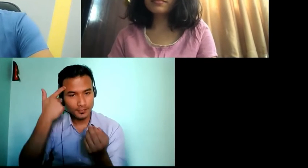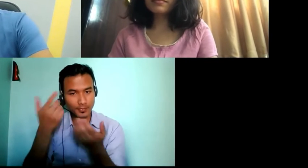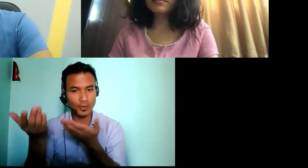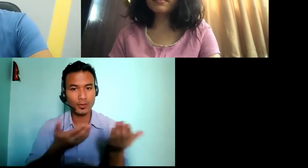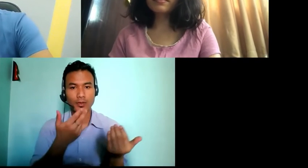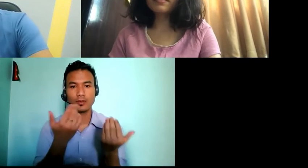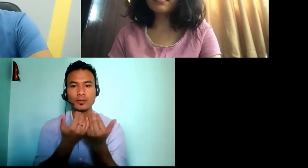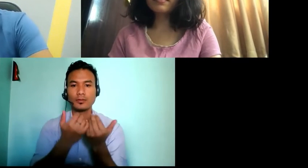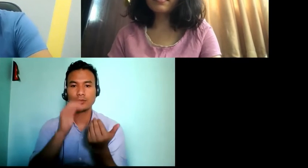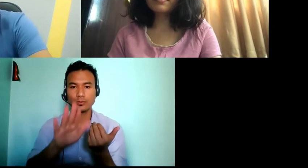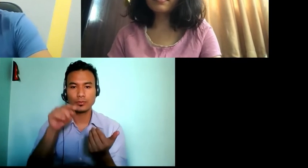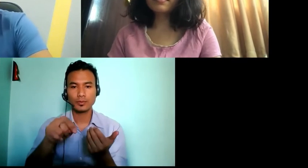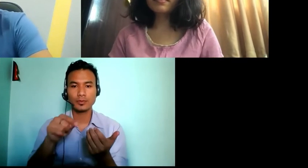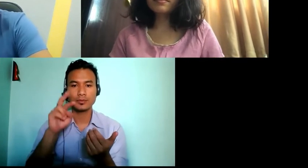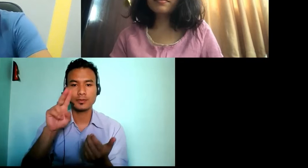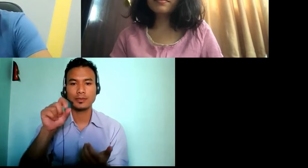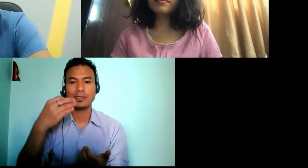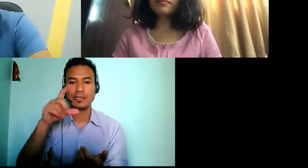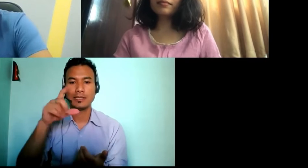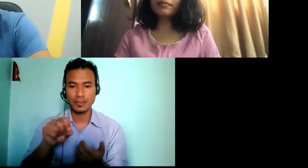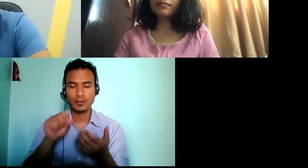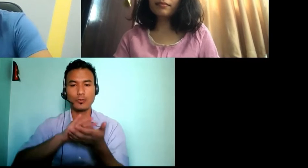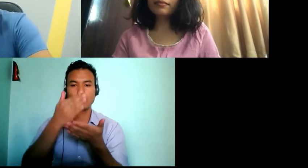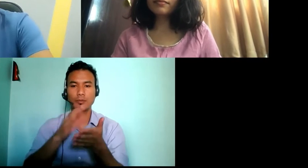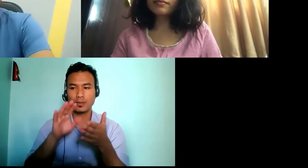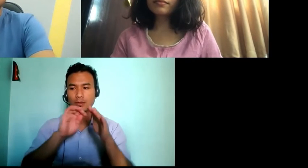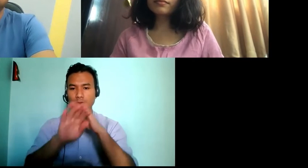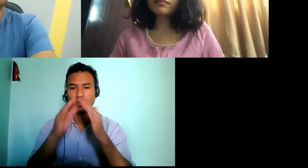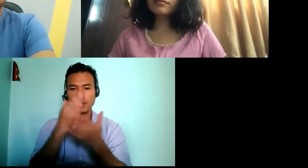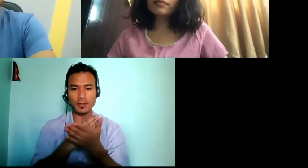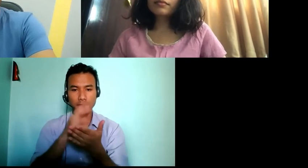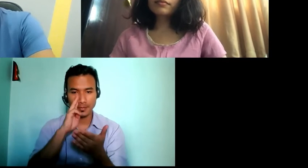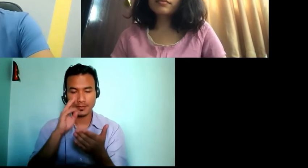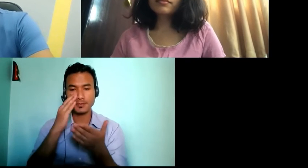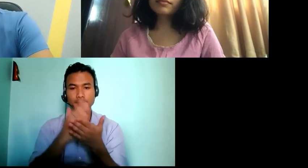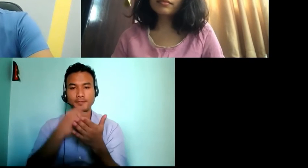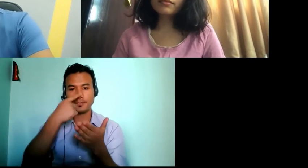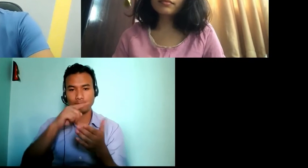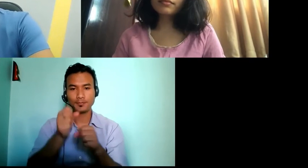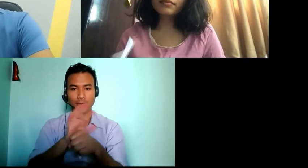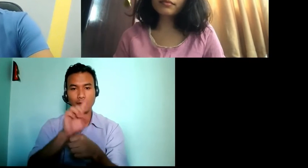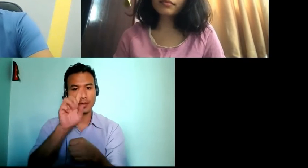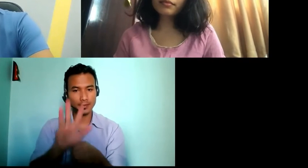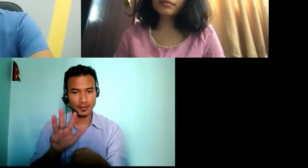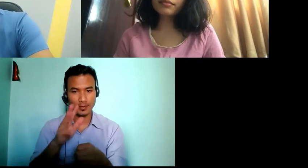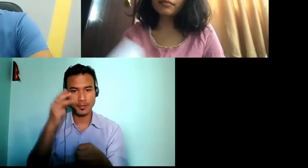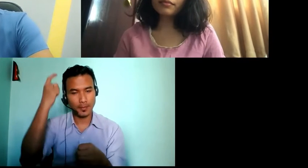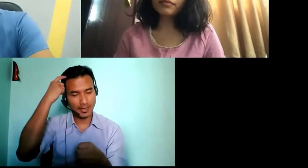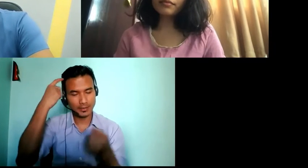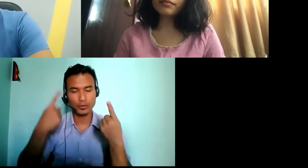चाहन्छु आजको राधा पौडेल फाउन्डेसनबाट सञ्चालित यो कार्यक्रममा। कार्यक्रमको नाम छ कोभिड-19 बिच मानसिक स्वास्थ्यका